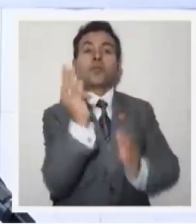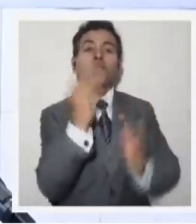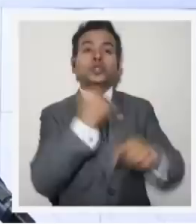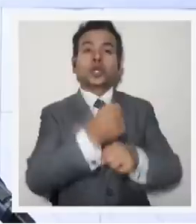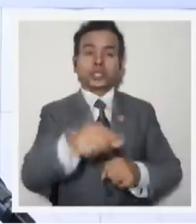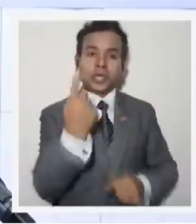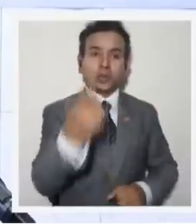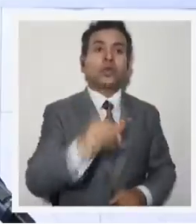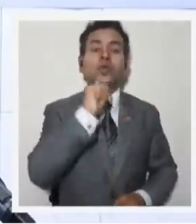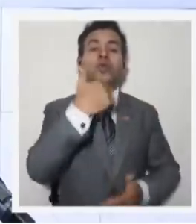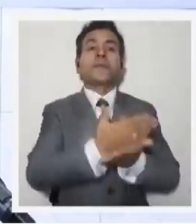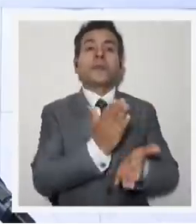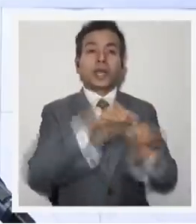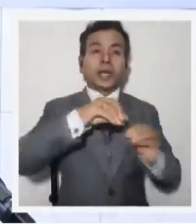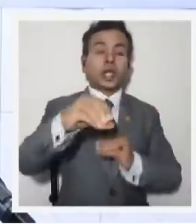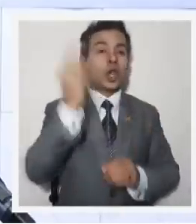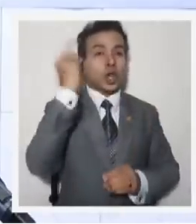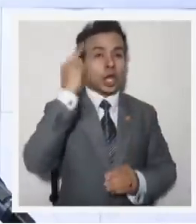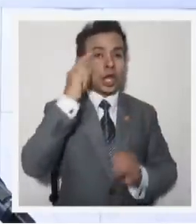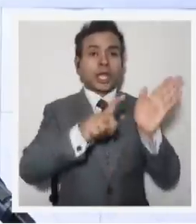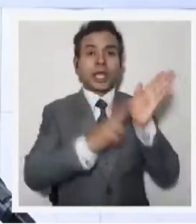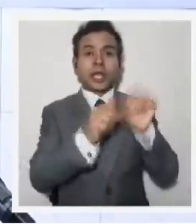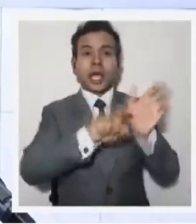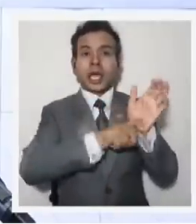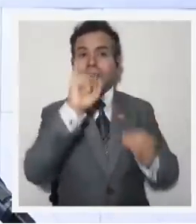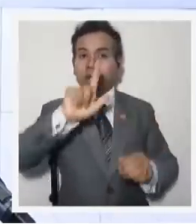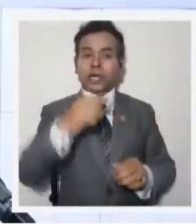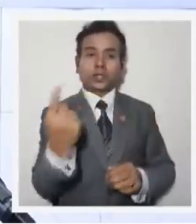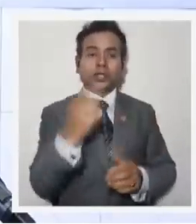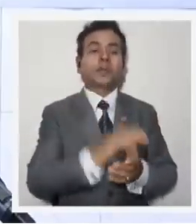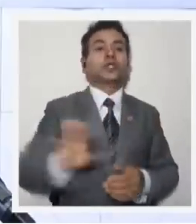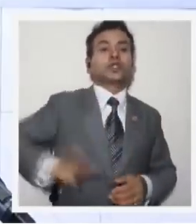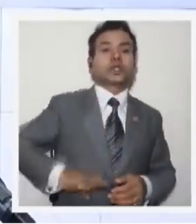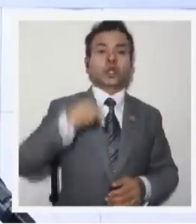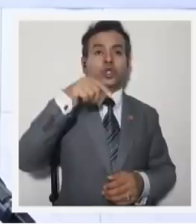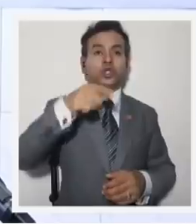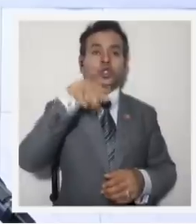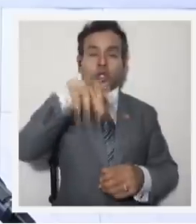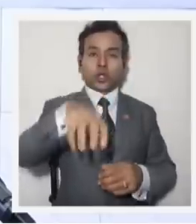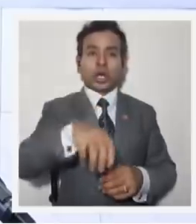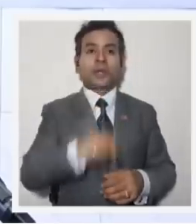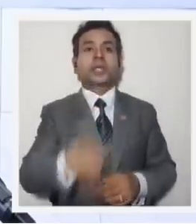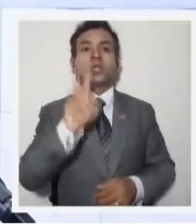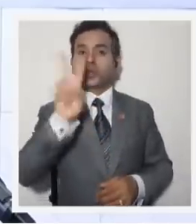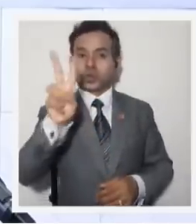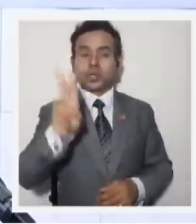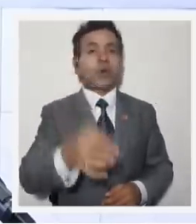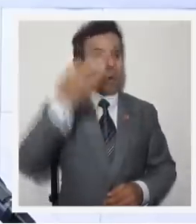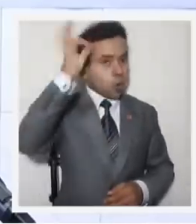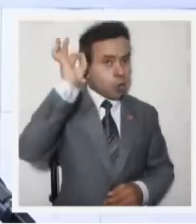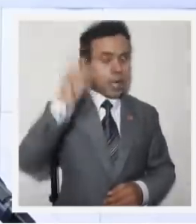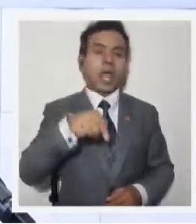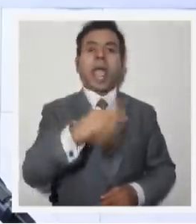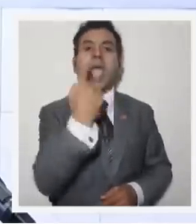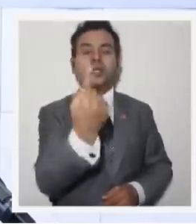নারায়ণগঞ্জে একজন, মুন্সিগঞ্জে একজন, খুলনা বিভাগে একজন, তিনি নড়াইলের, এবং চট্টগ্রাম বিভাগে 3 জন, তার